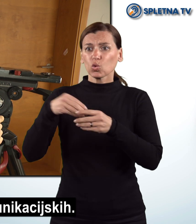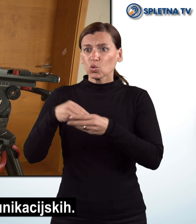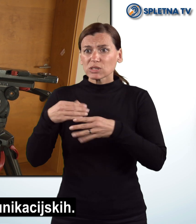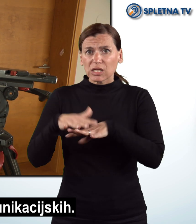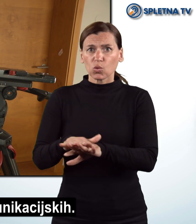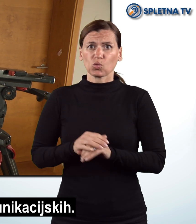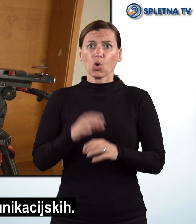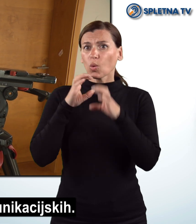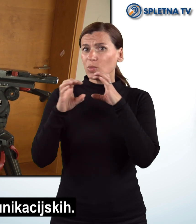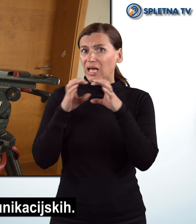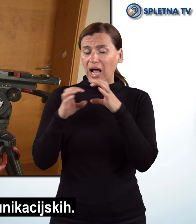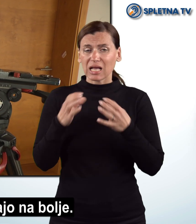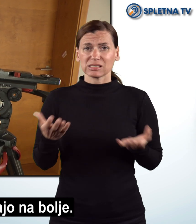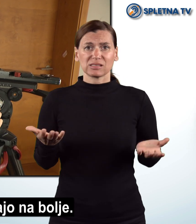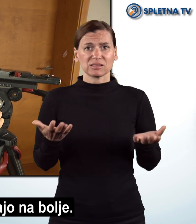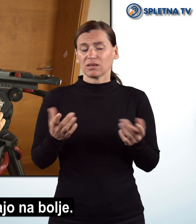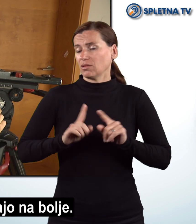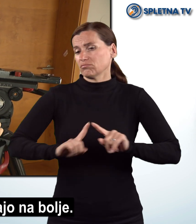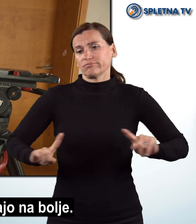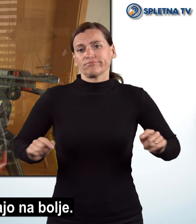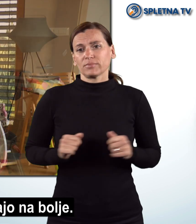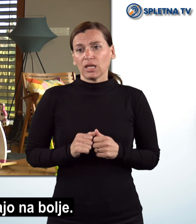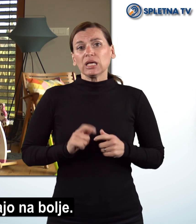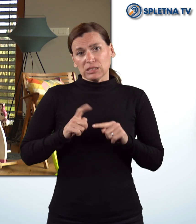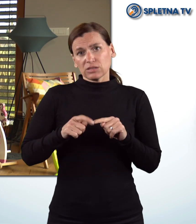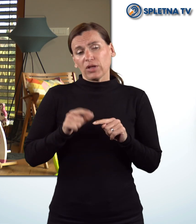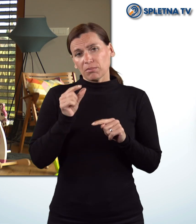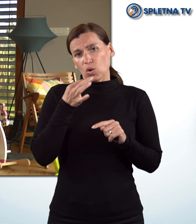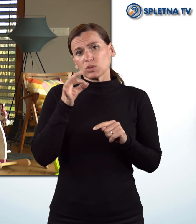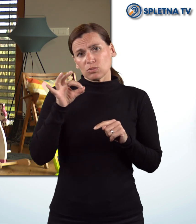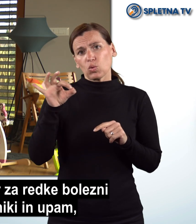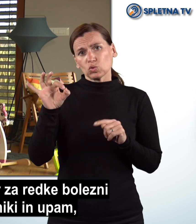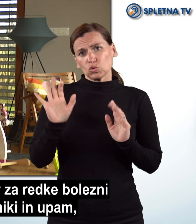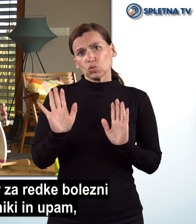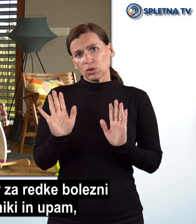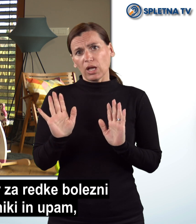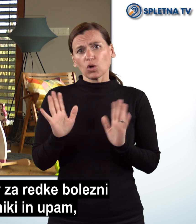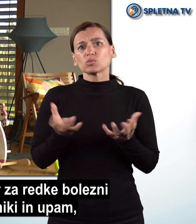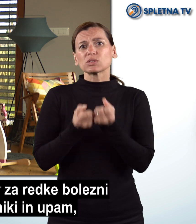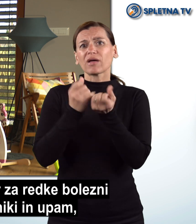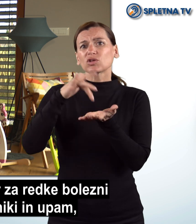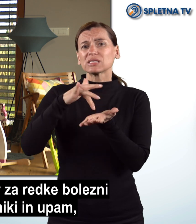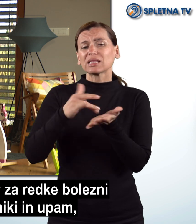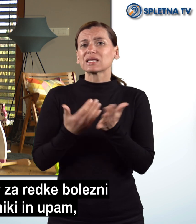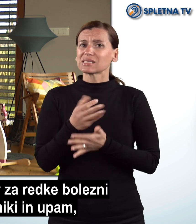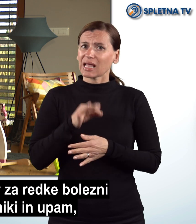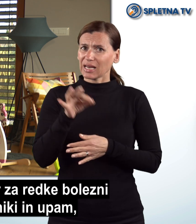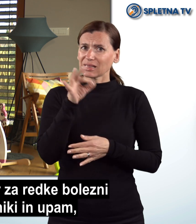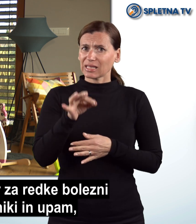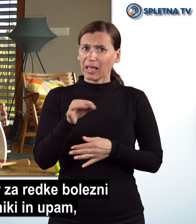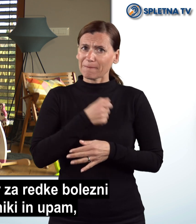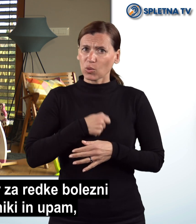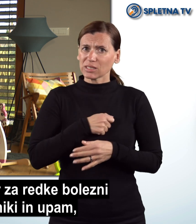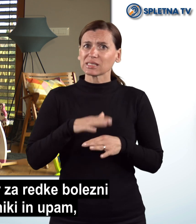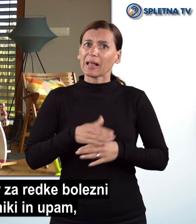inkluzivnih, komunikacijskih. Stvari se premikajo na bolje. Vzpostavil se je center za redke bolezni na